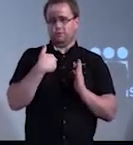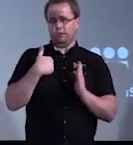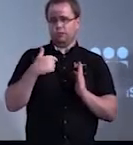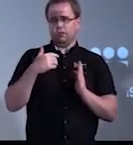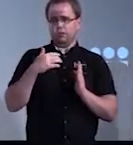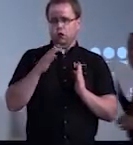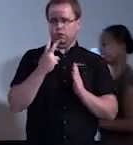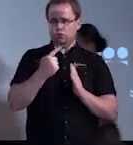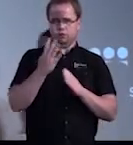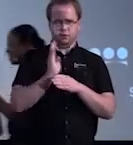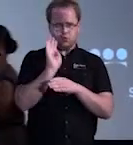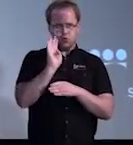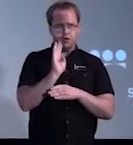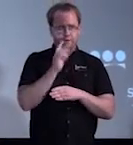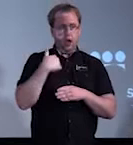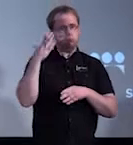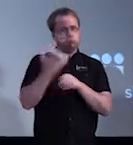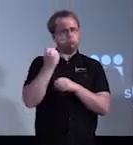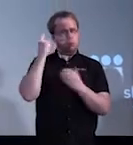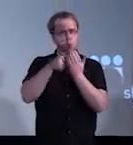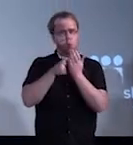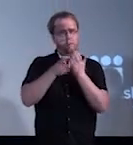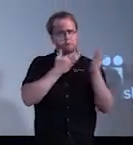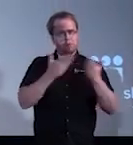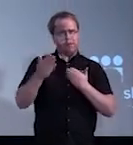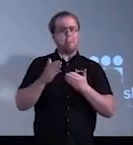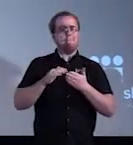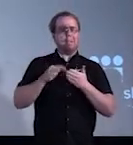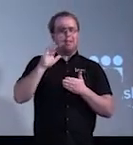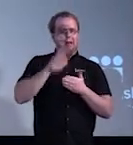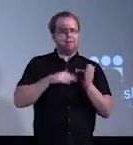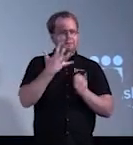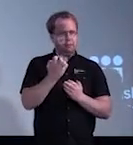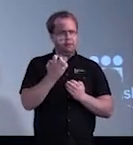under 2014 nått målet att fördela medlen 50 lika